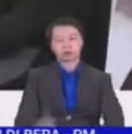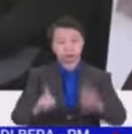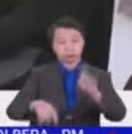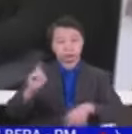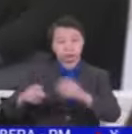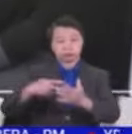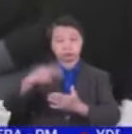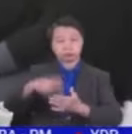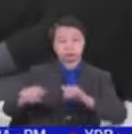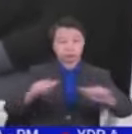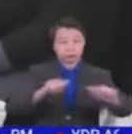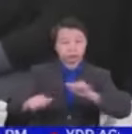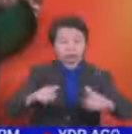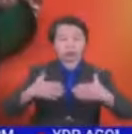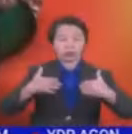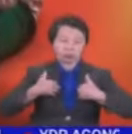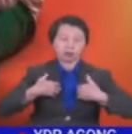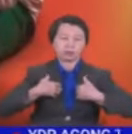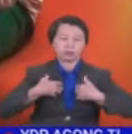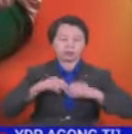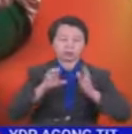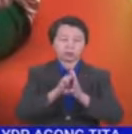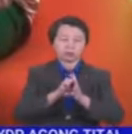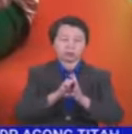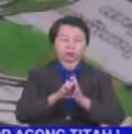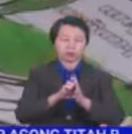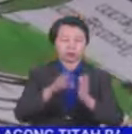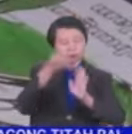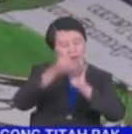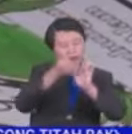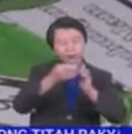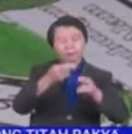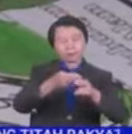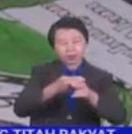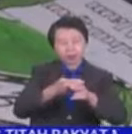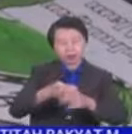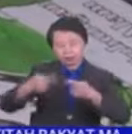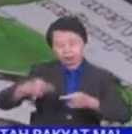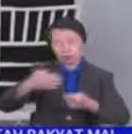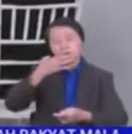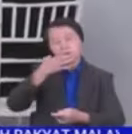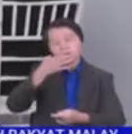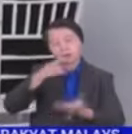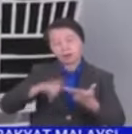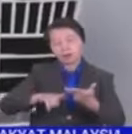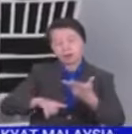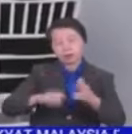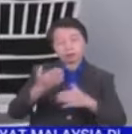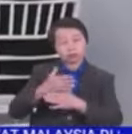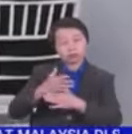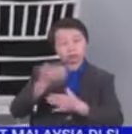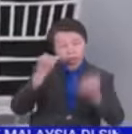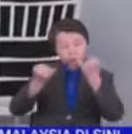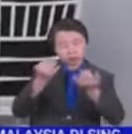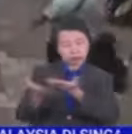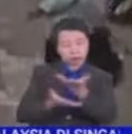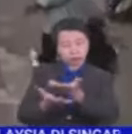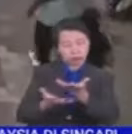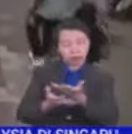Pelbagai aktiviti menarik yang lain turut diadakan seperti tayangan filem pendek, pertandingan mewarna, sesi perkongsian